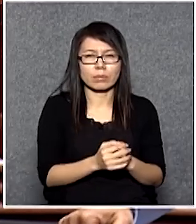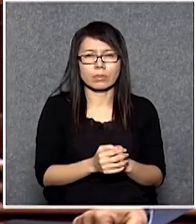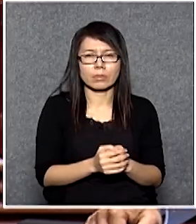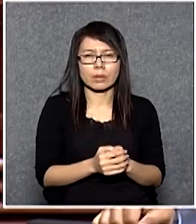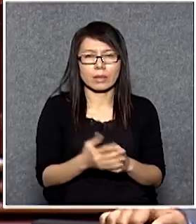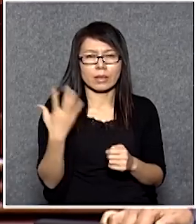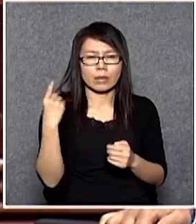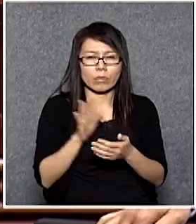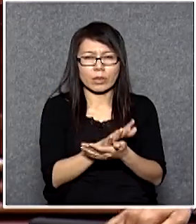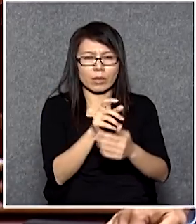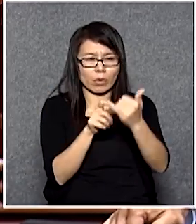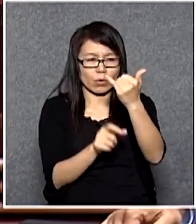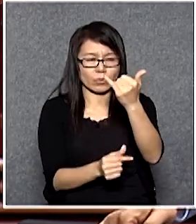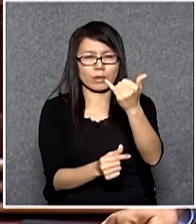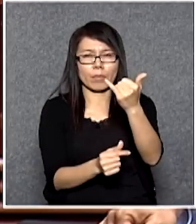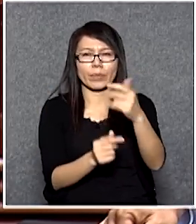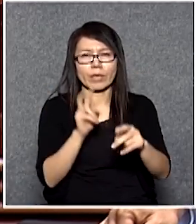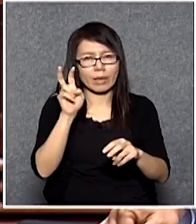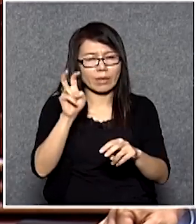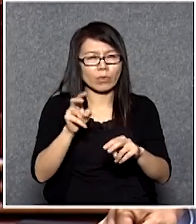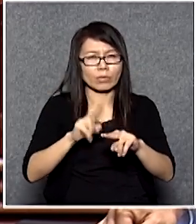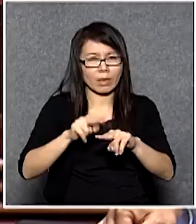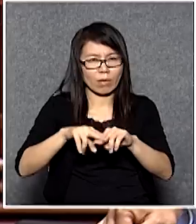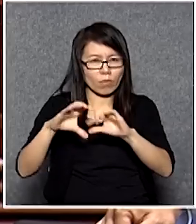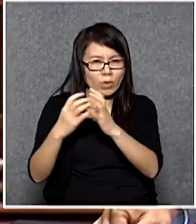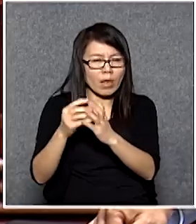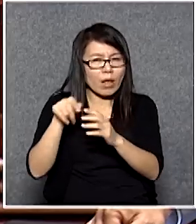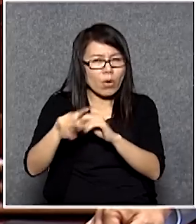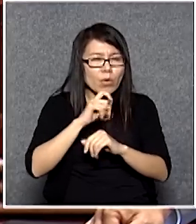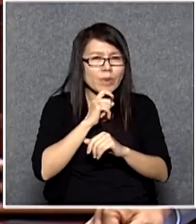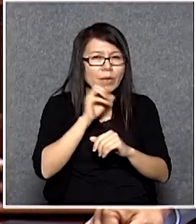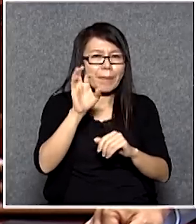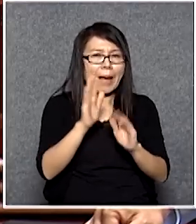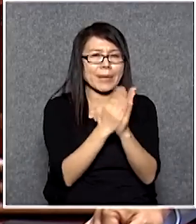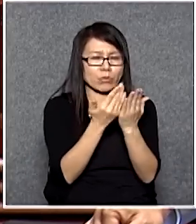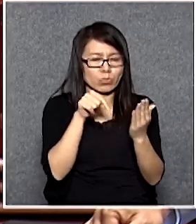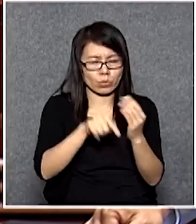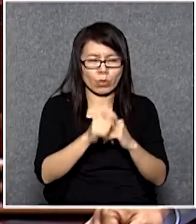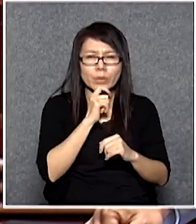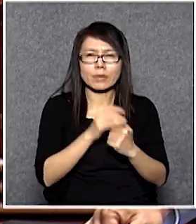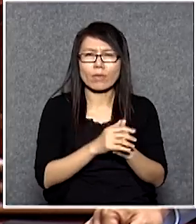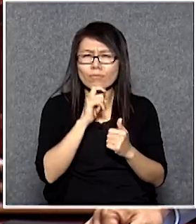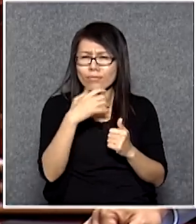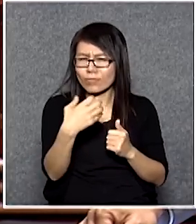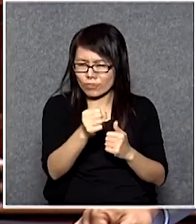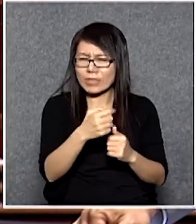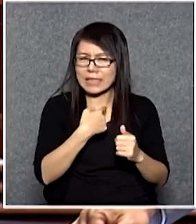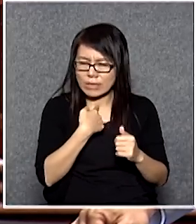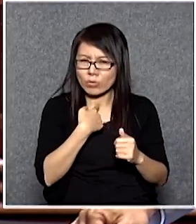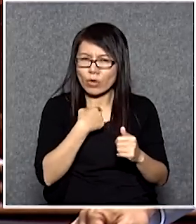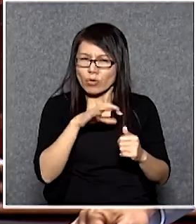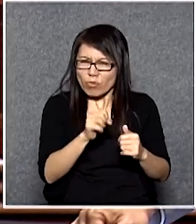去年的6月10号，我们见到国务院讲的白皮书是有权必用，用时必